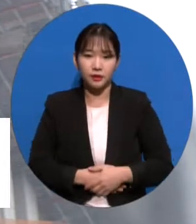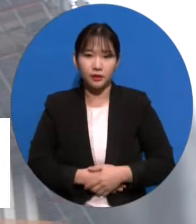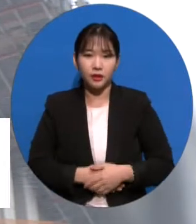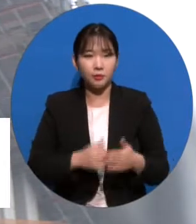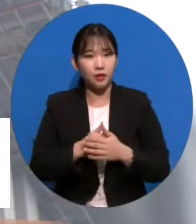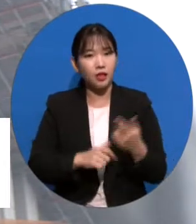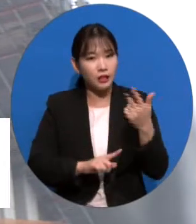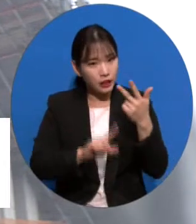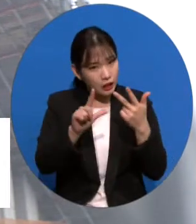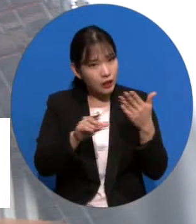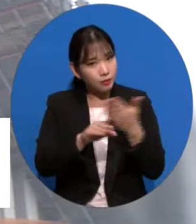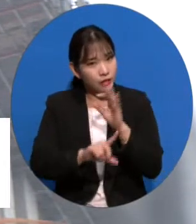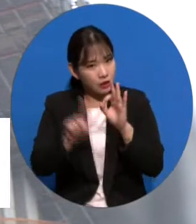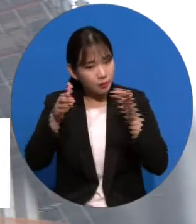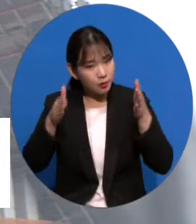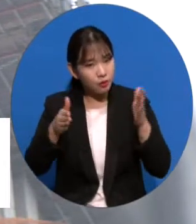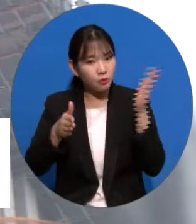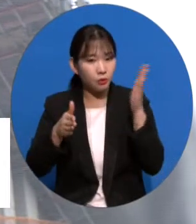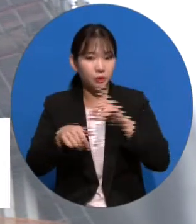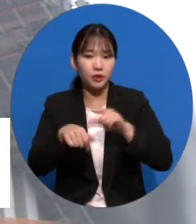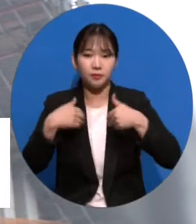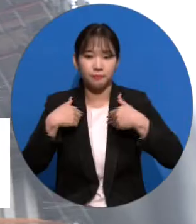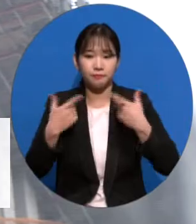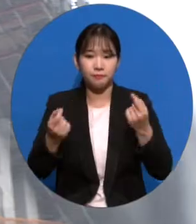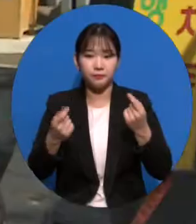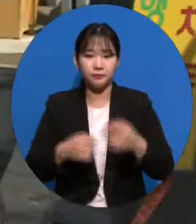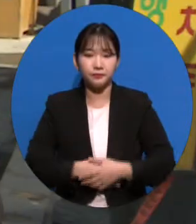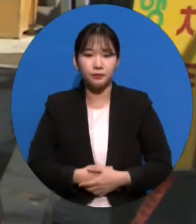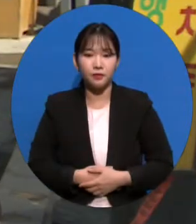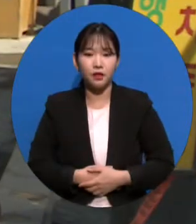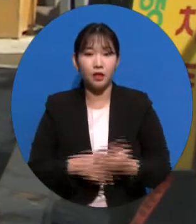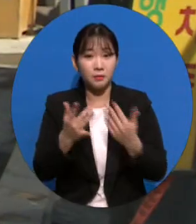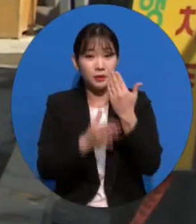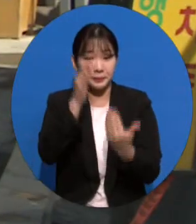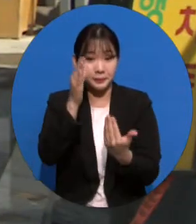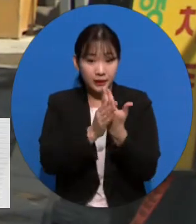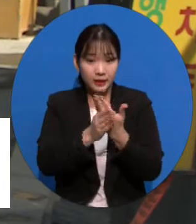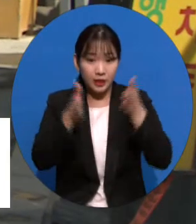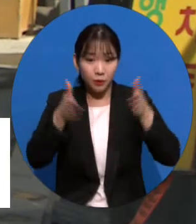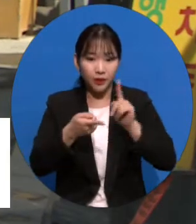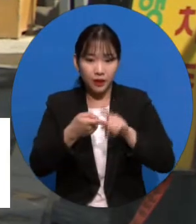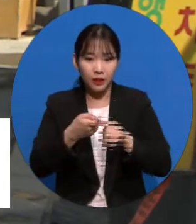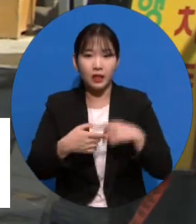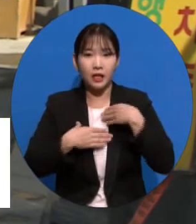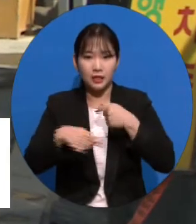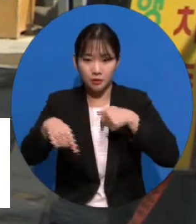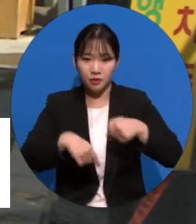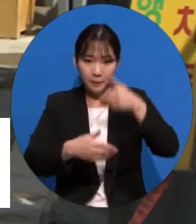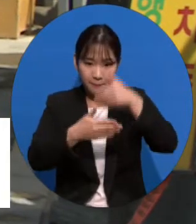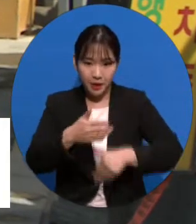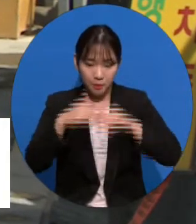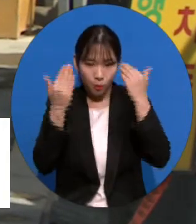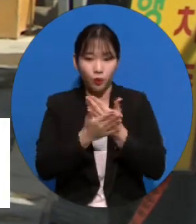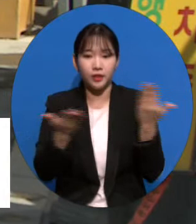진행될 겁니다. 그래서 약 한 일주일에서 열흘 정도의 시간이 걸릴 것 같고요. 화재가 발생된 구간에 대해서는 안전 조치를